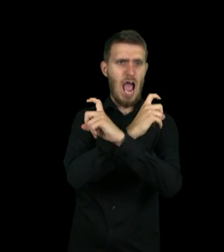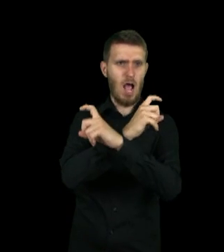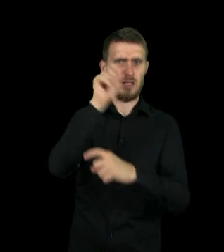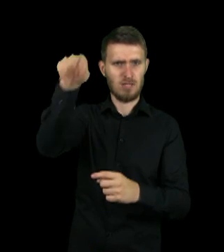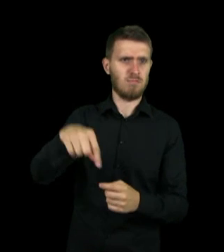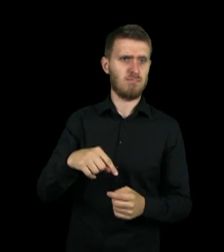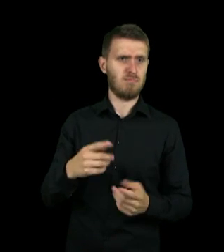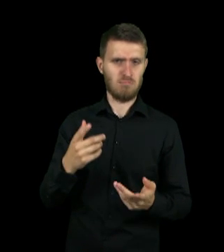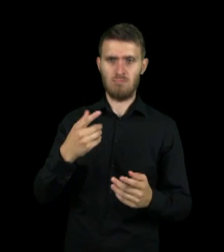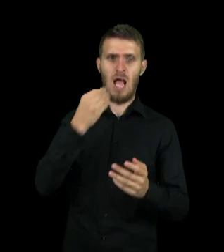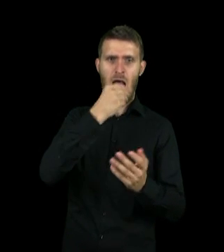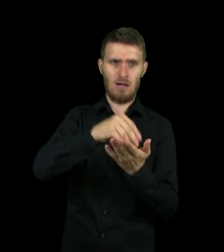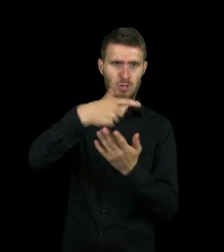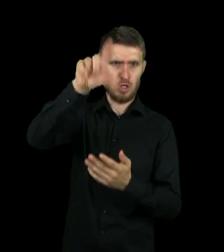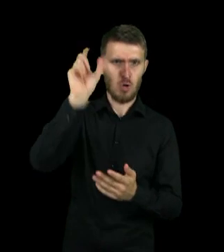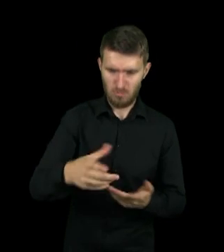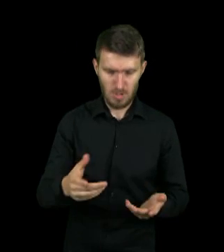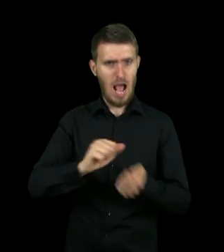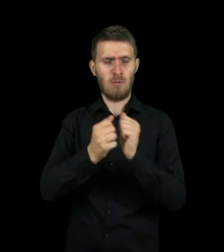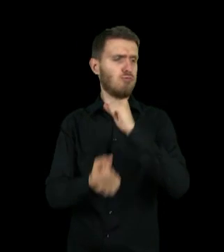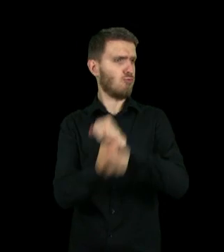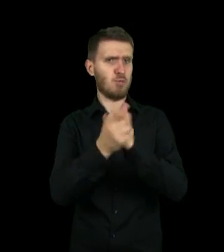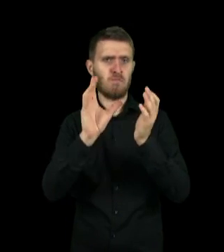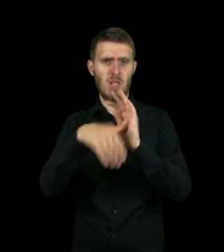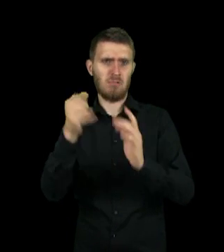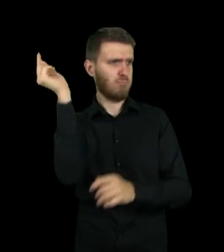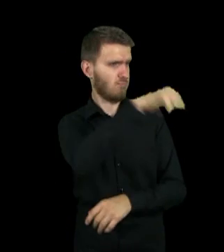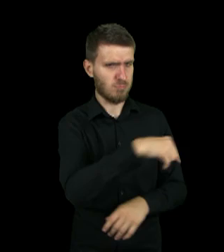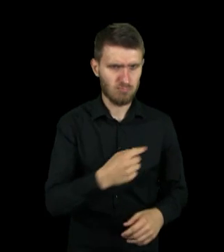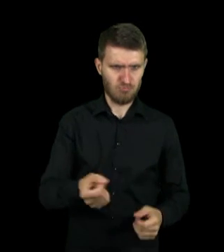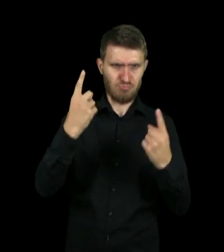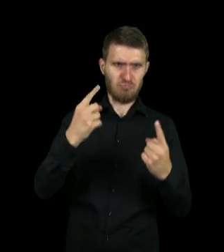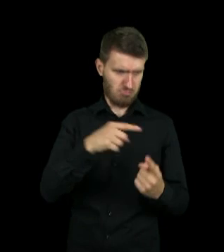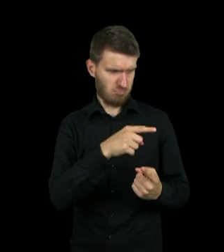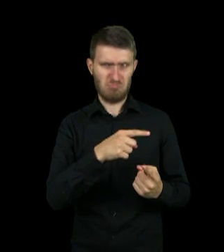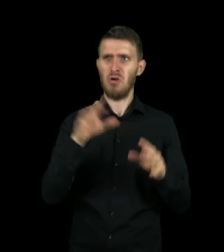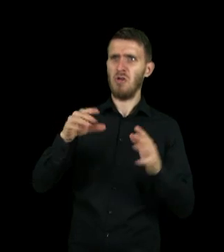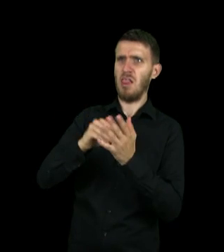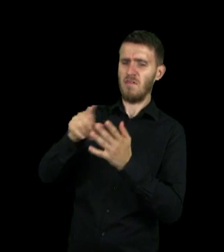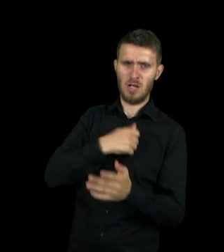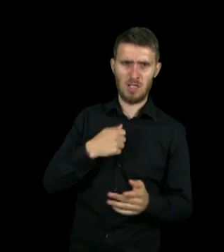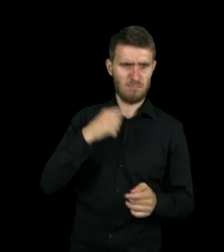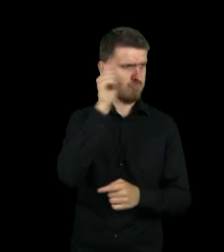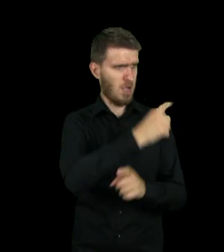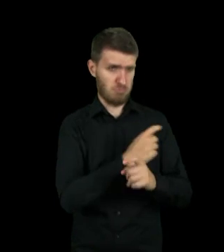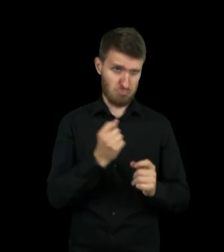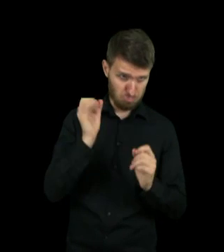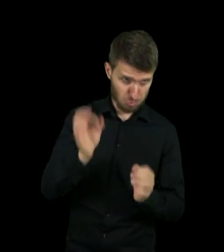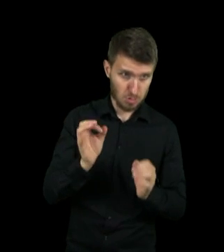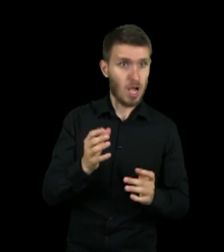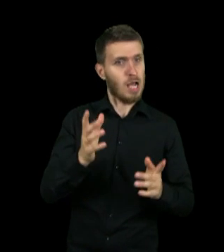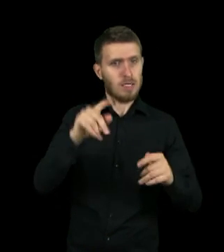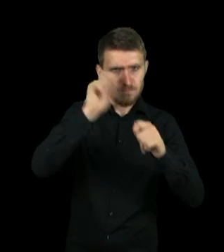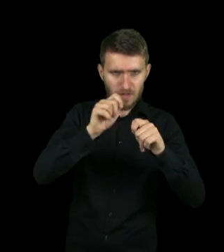No i sprawdzają może to być sygnał ostrzegawczy są różne zabezpieczenia takie jak na przykład to wszyscy świadczą